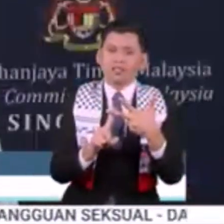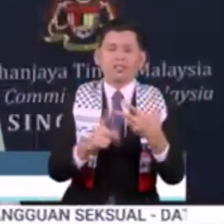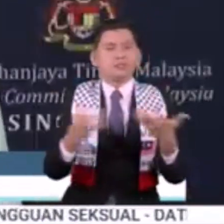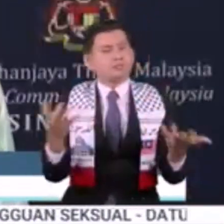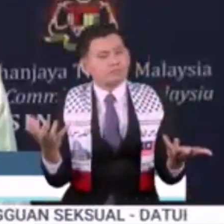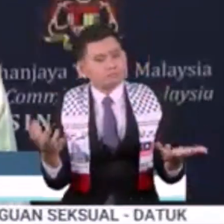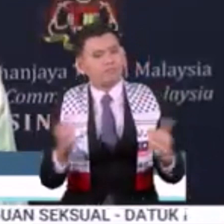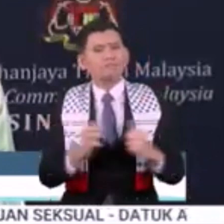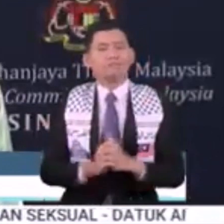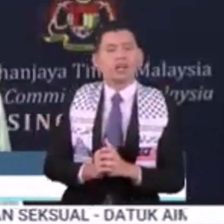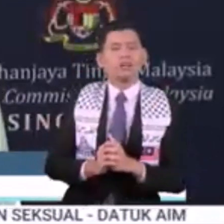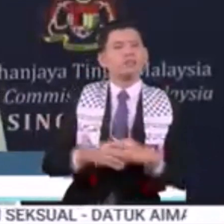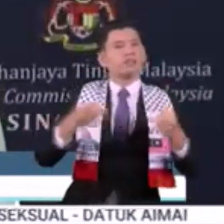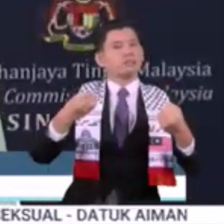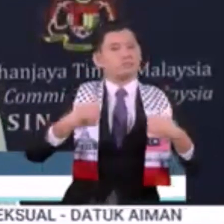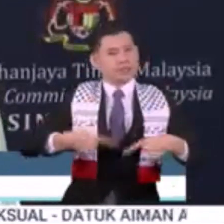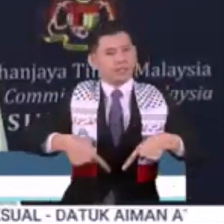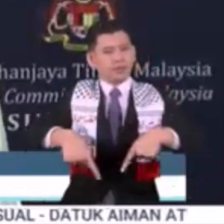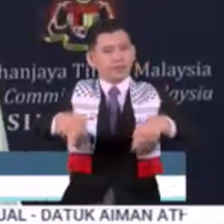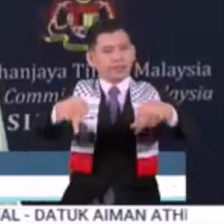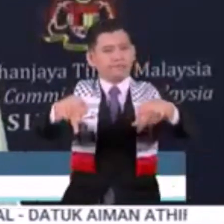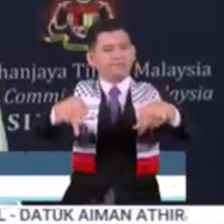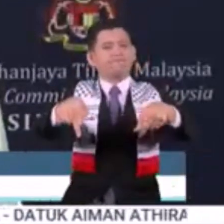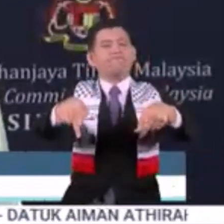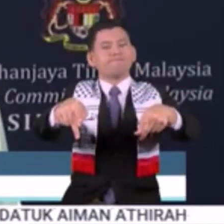antara ruang-ruang